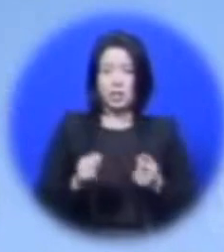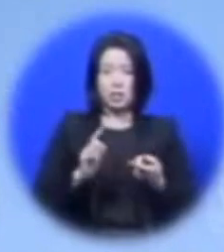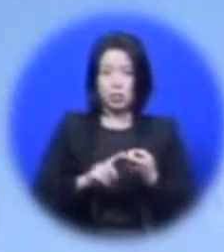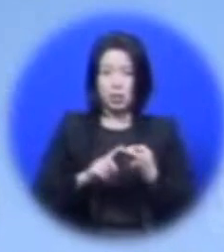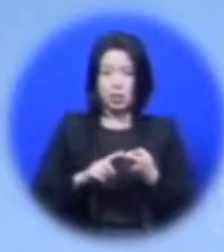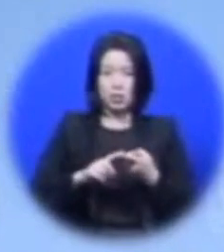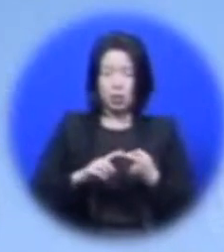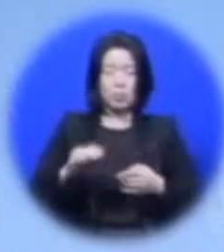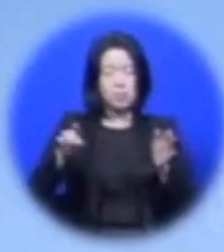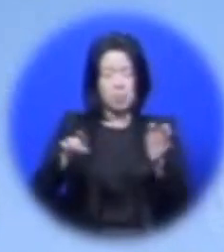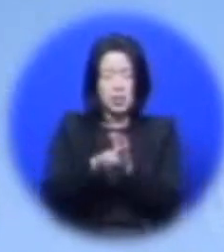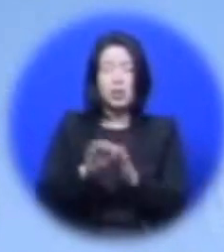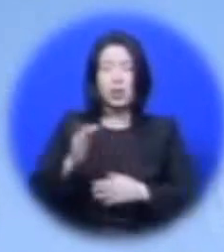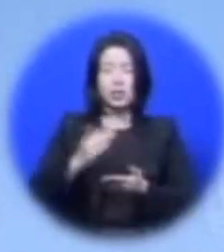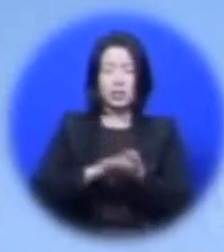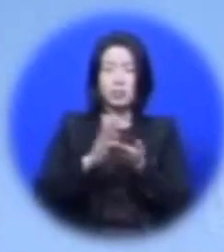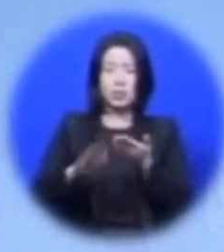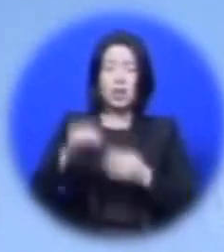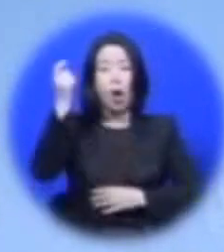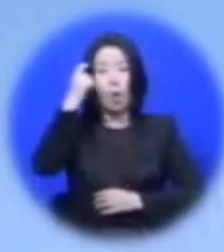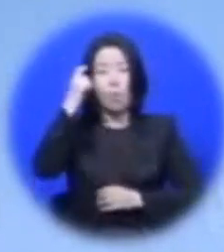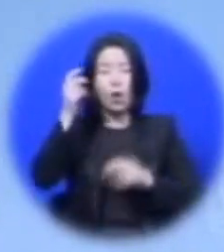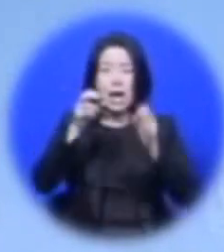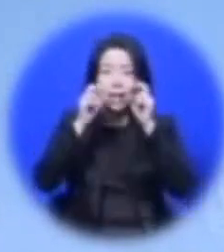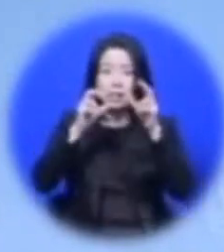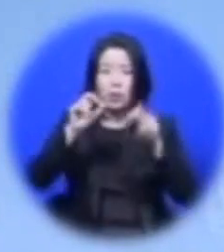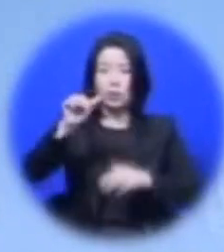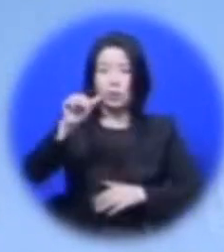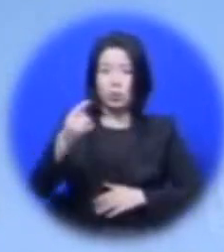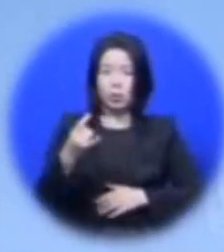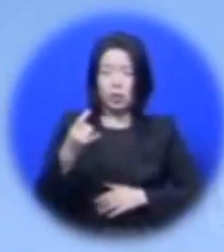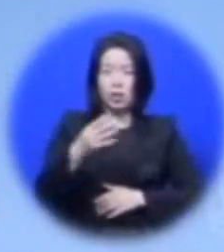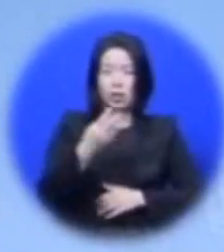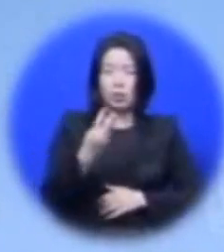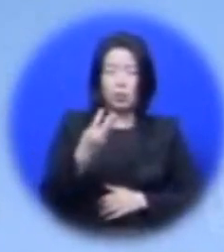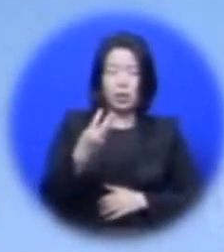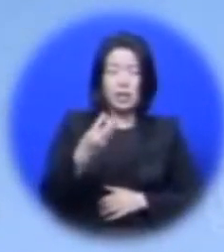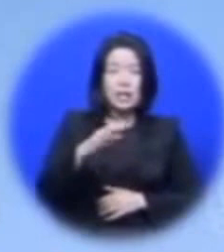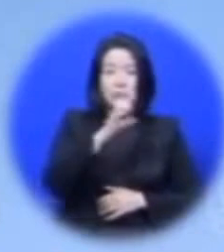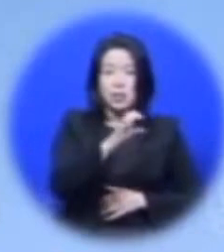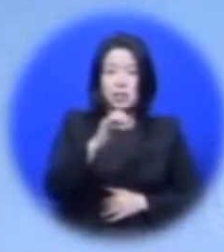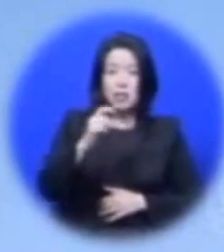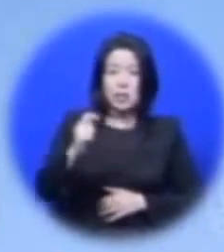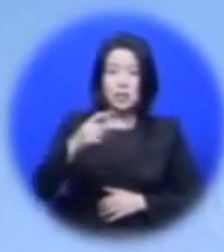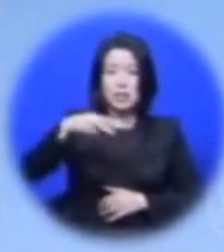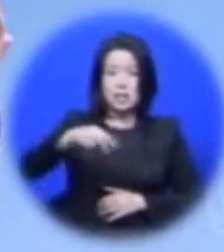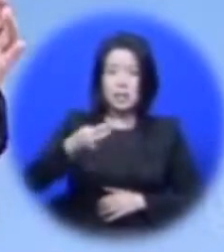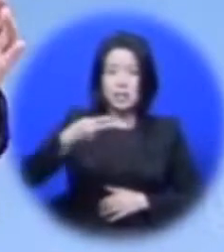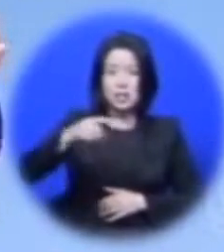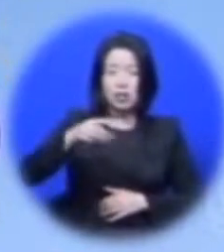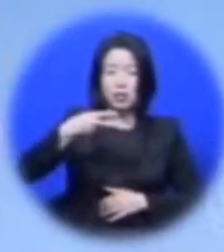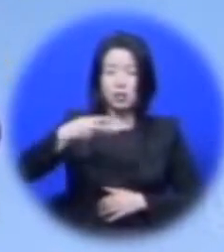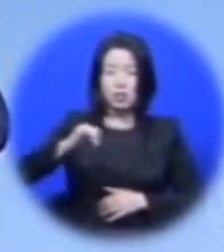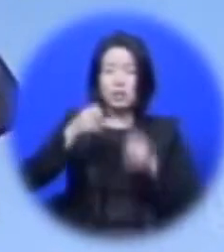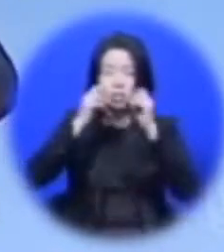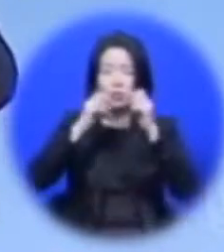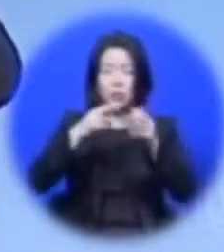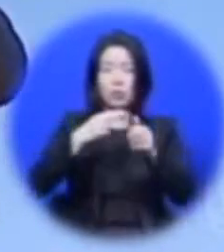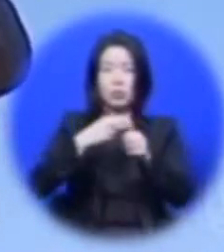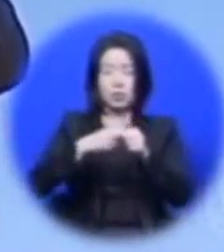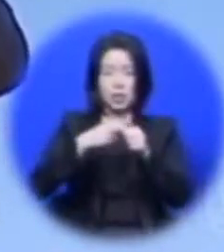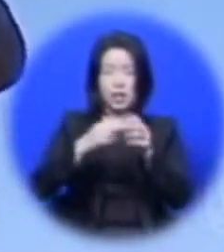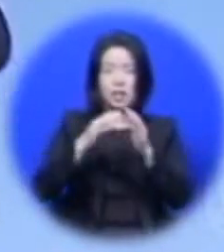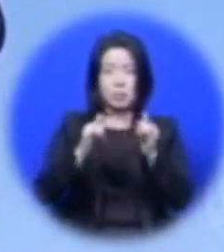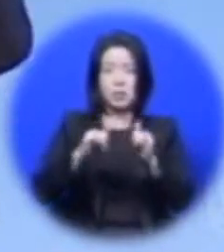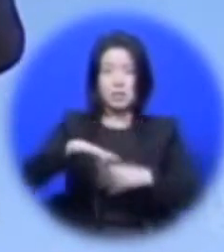돼요. 외국 선교회를 창설했던 C.T. 스토드 선교사님, 그분이 아프리카에 가서 처음에